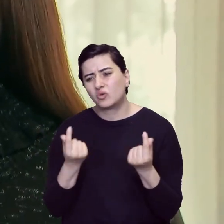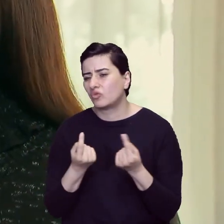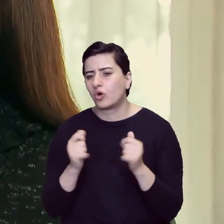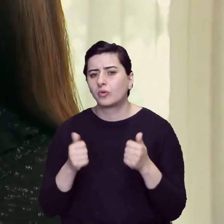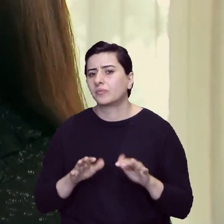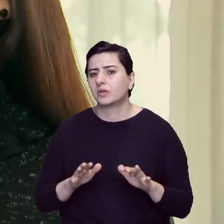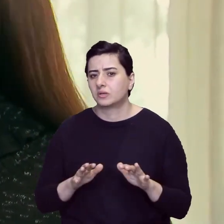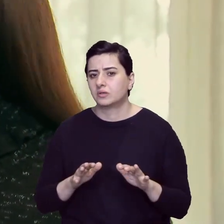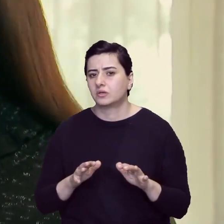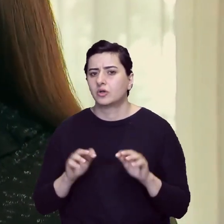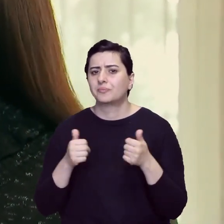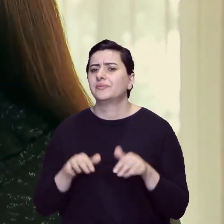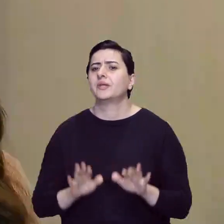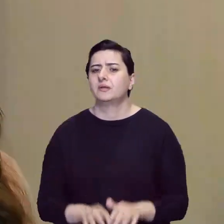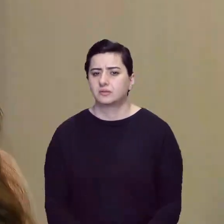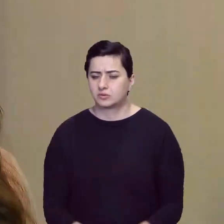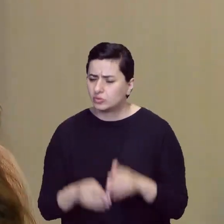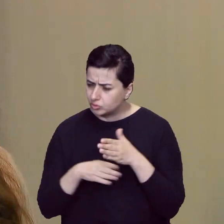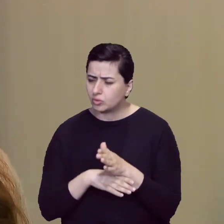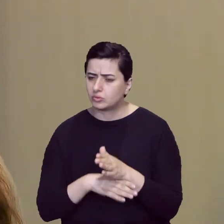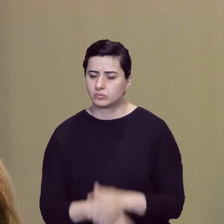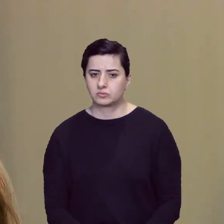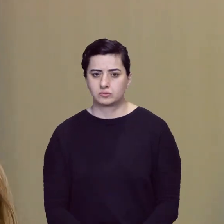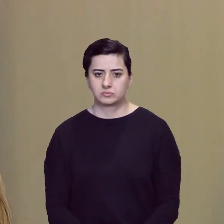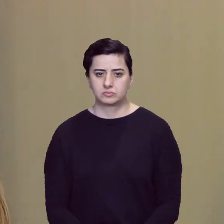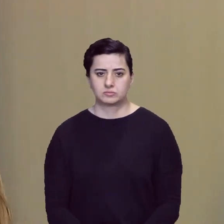sadece. Ama önemli bir şey değil gerçekten.